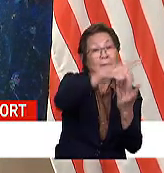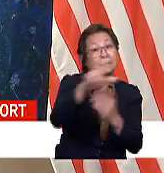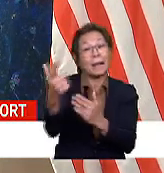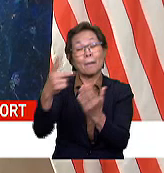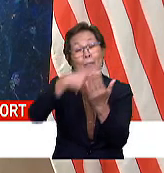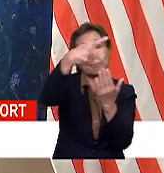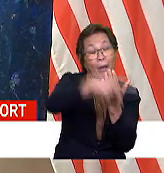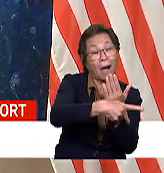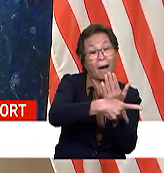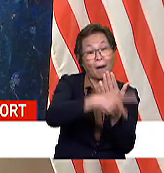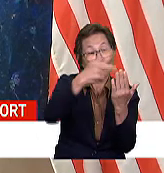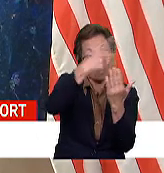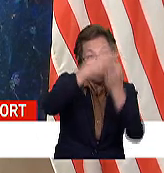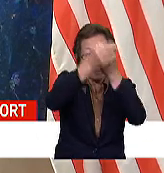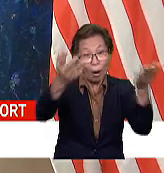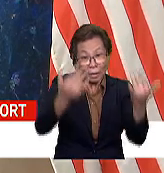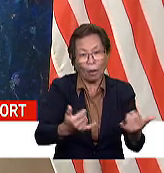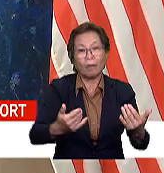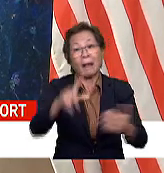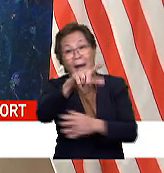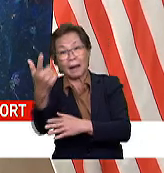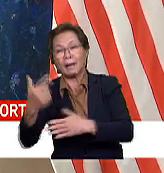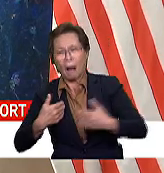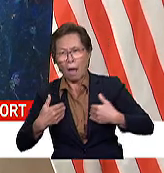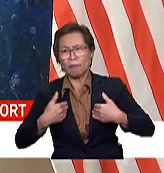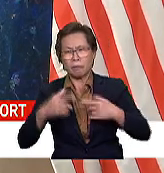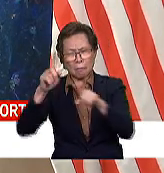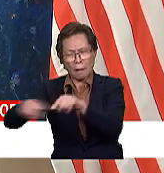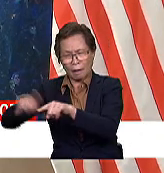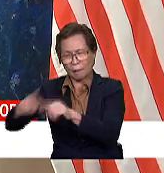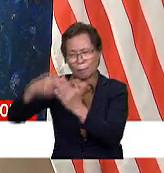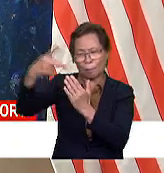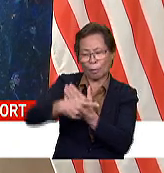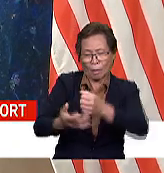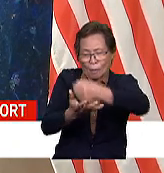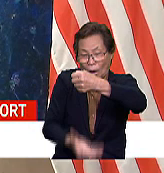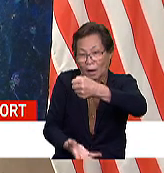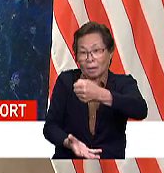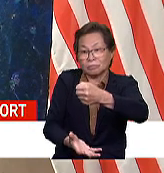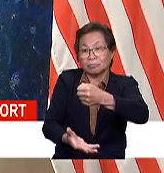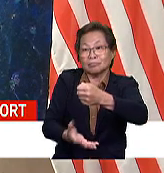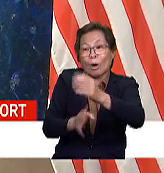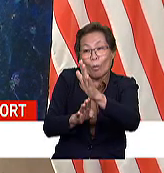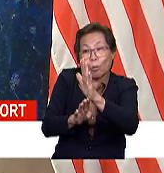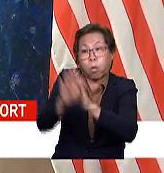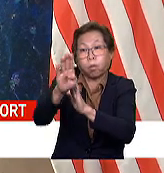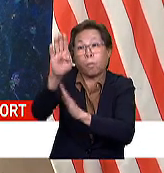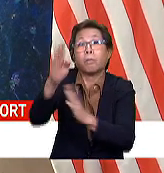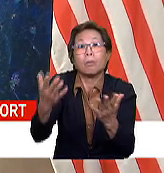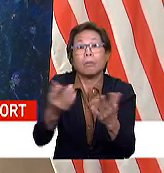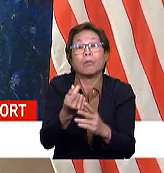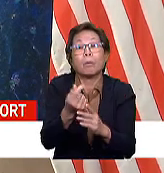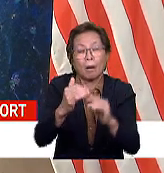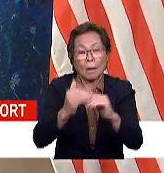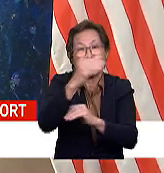yang diumumkan pada malam ini masih terdapat berbagai program PKC ransangan yang bernilai